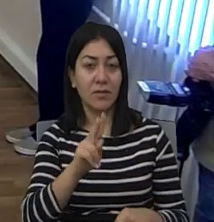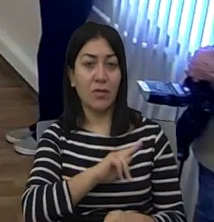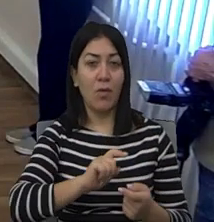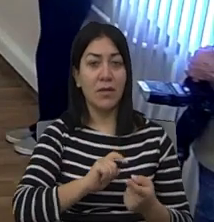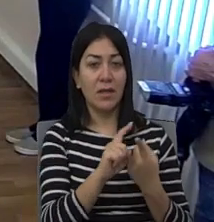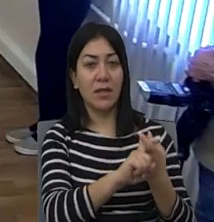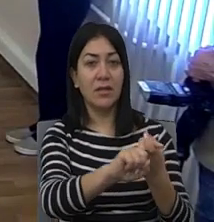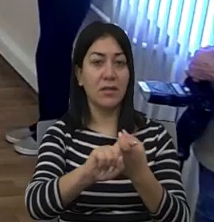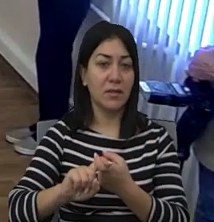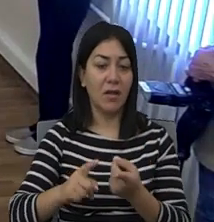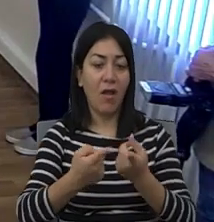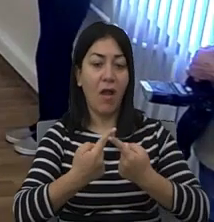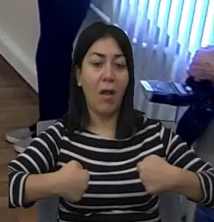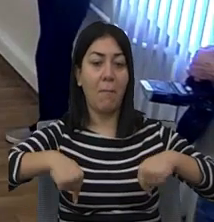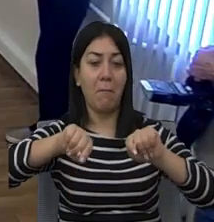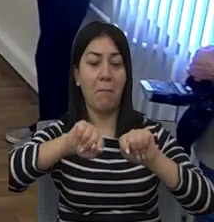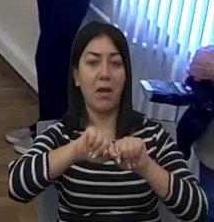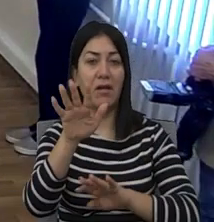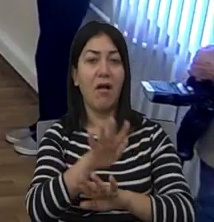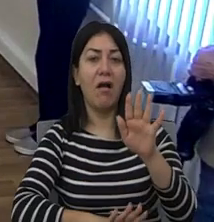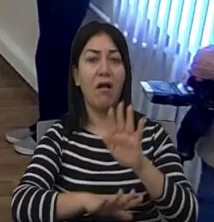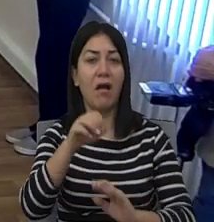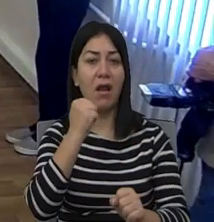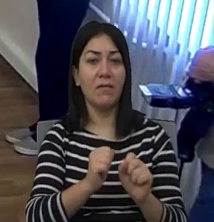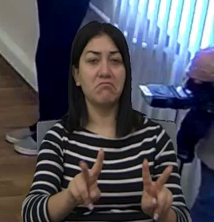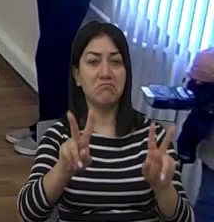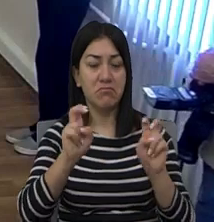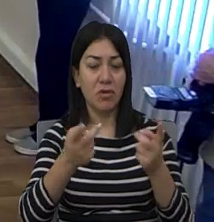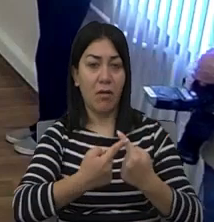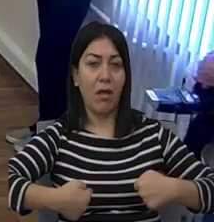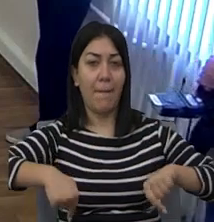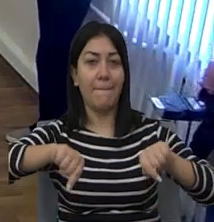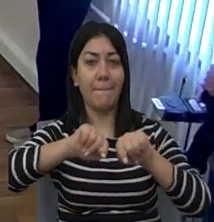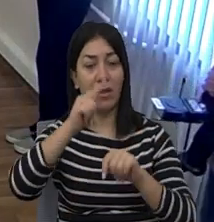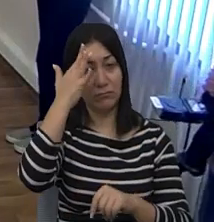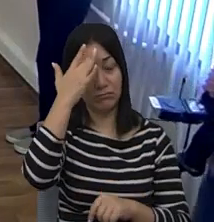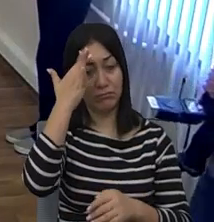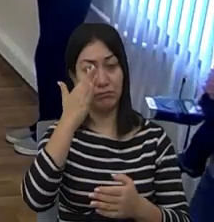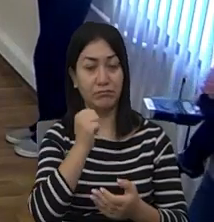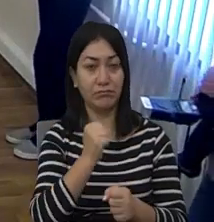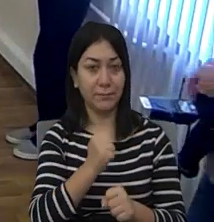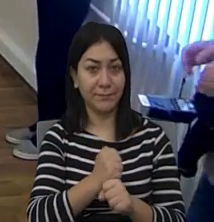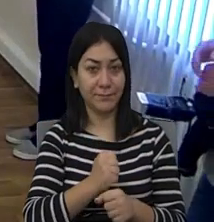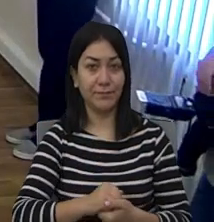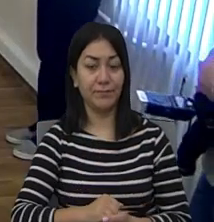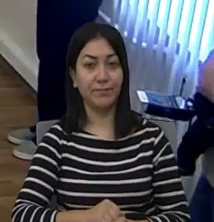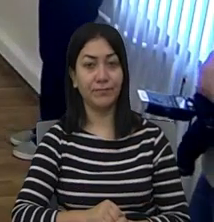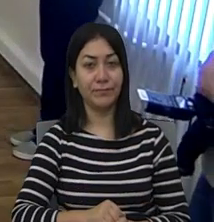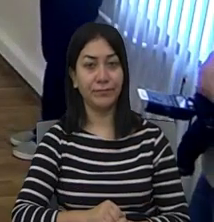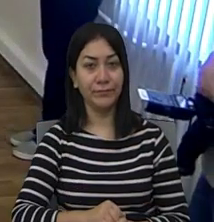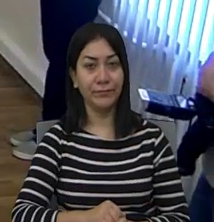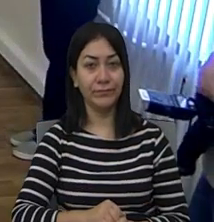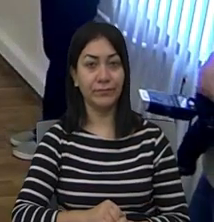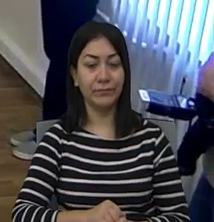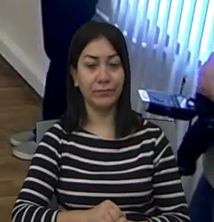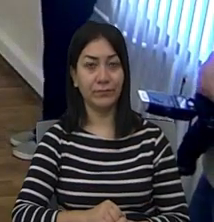գործընկերային համայնք, արհեստակցական համայնք. And foster cooperation among Armenian educational institutions that have already taken an active